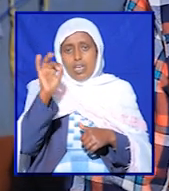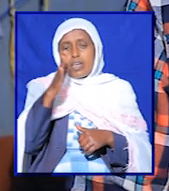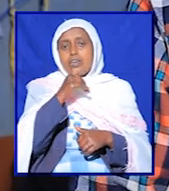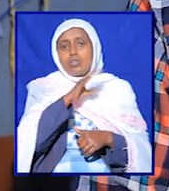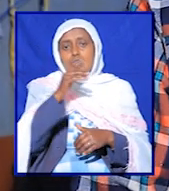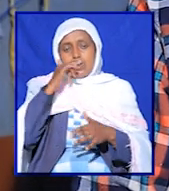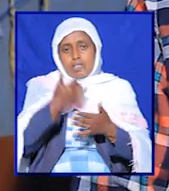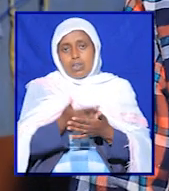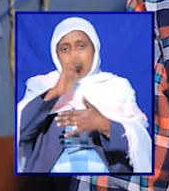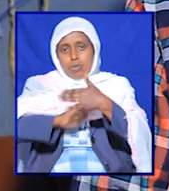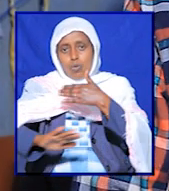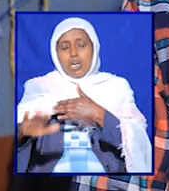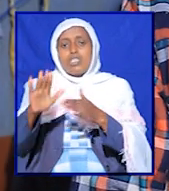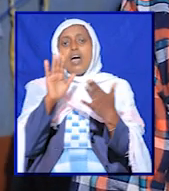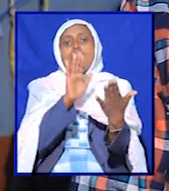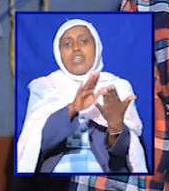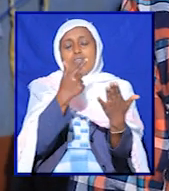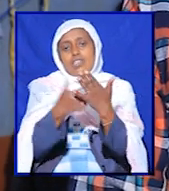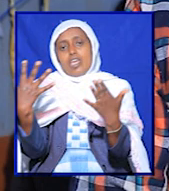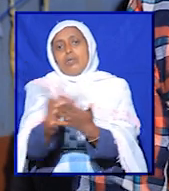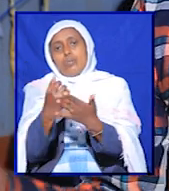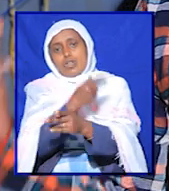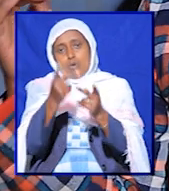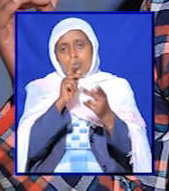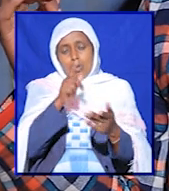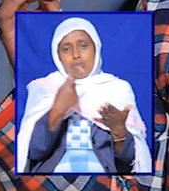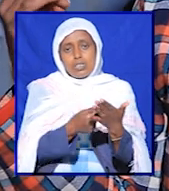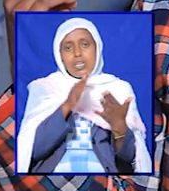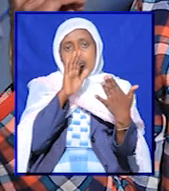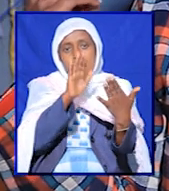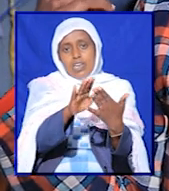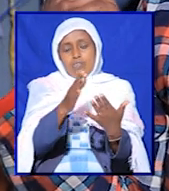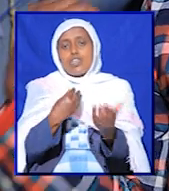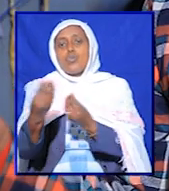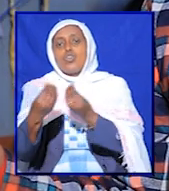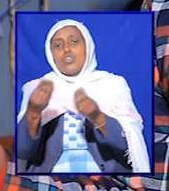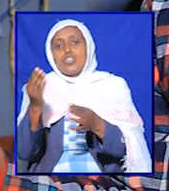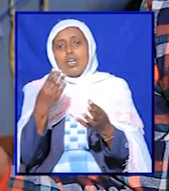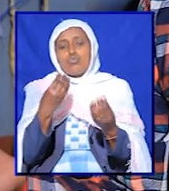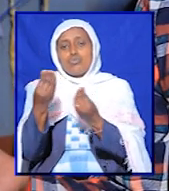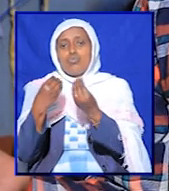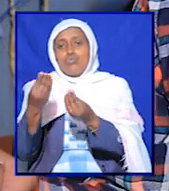ከእናቶችና ከህፃናት ማዋለጃ ፊት ለፊት ይሄ ማምረቻው ነው ከሱ ፊት ለፊት የሽያጭ ሱቅ